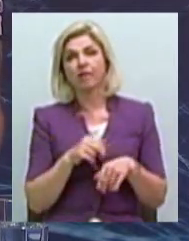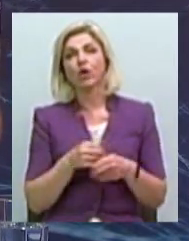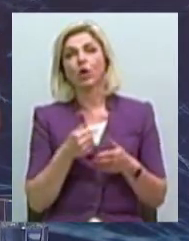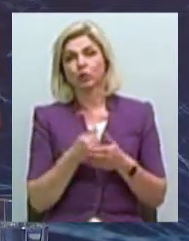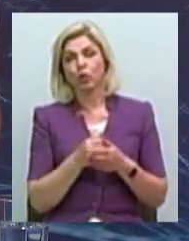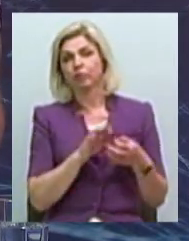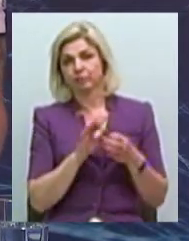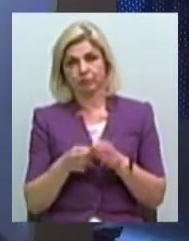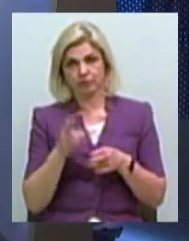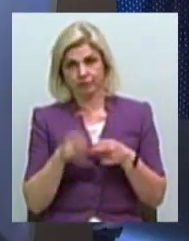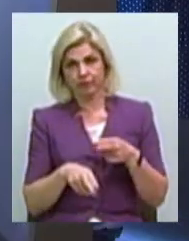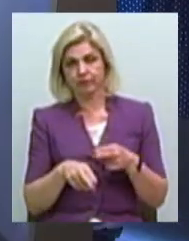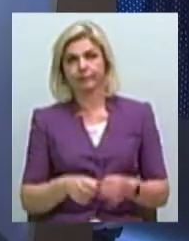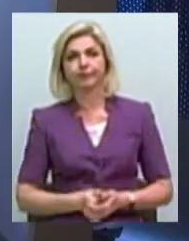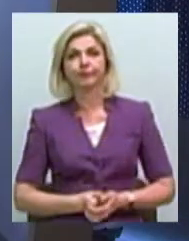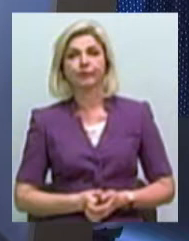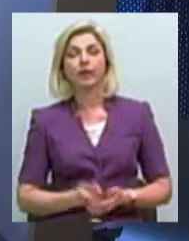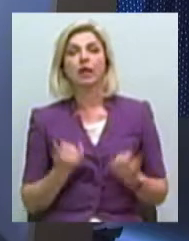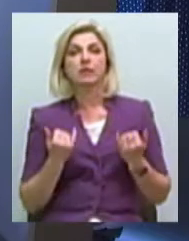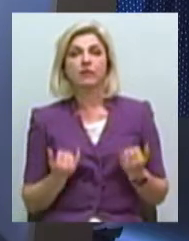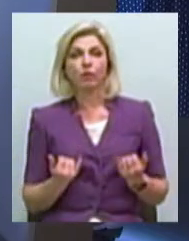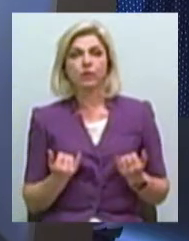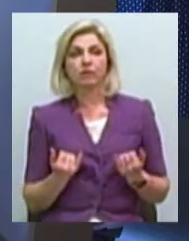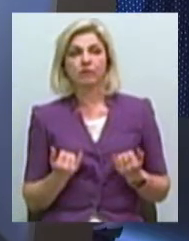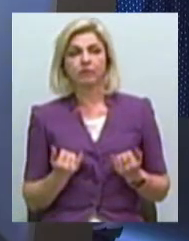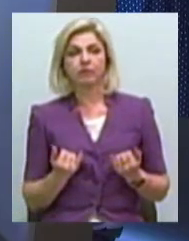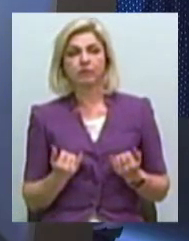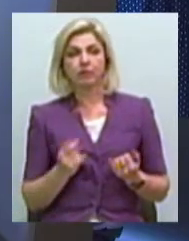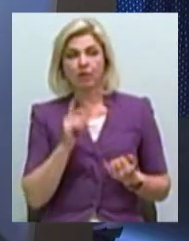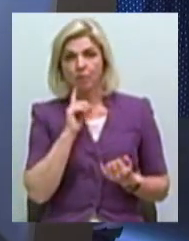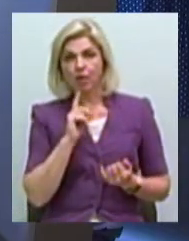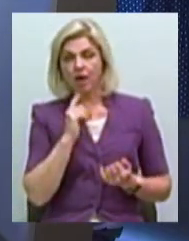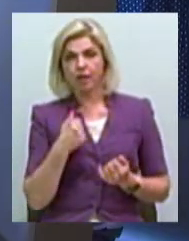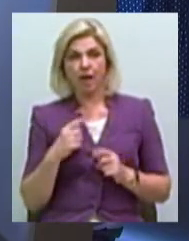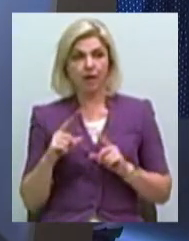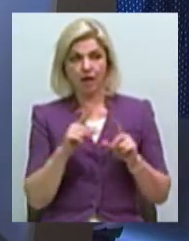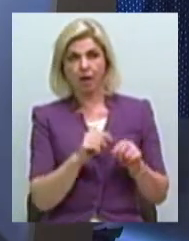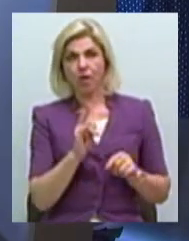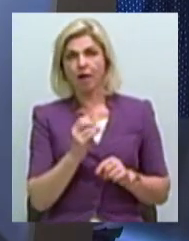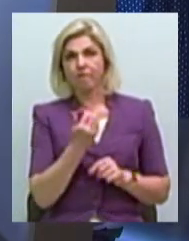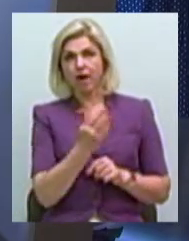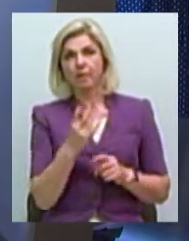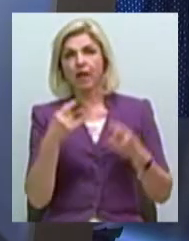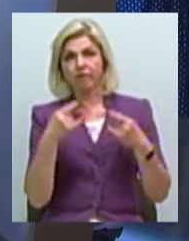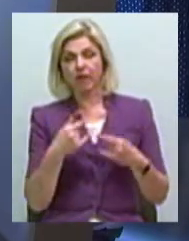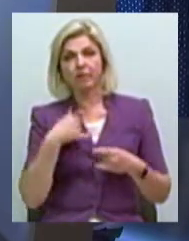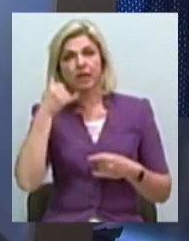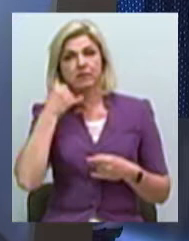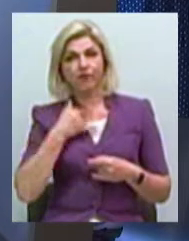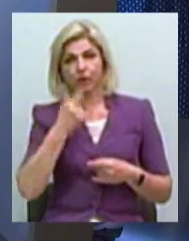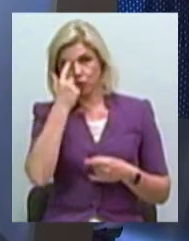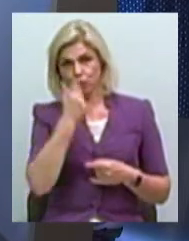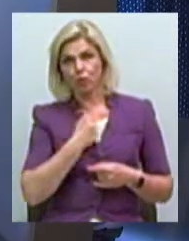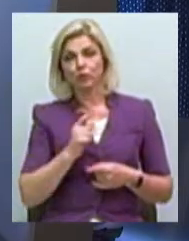свого логічного кінця. На сьогоднішній день, скажу навіть більше, поки я їхав к вам на ефір, мені поступив дзвінок і сообщили